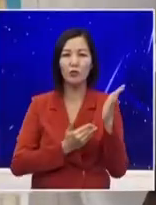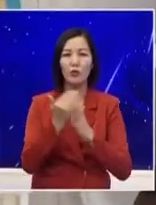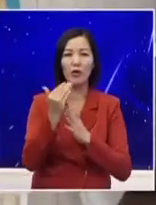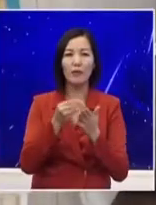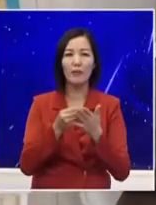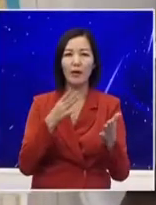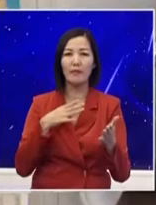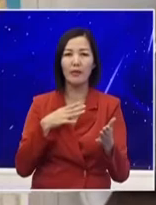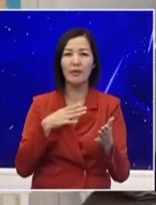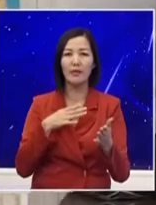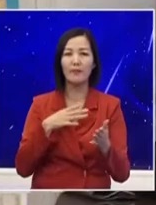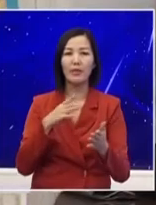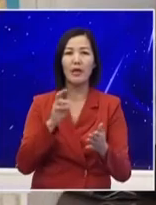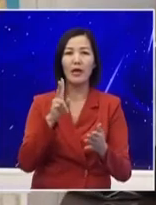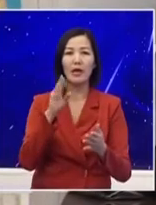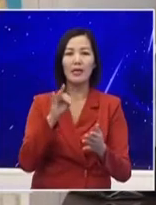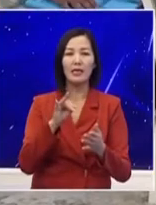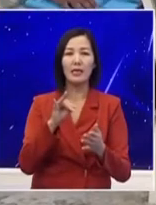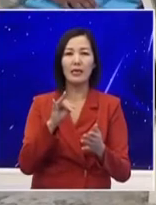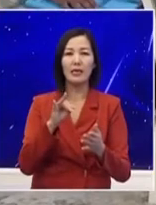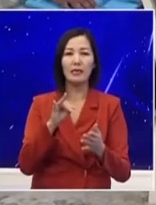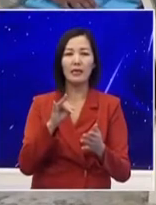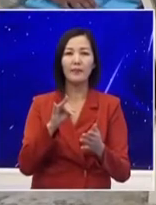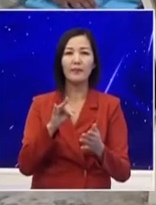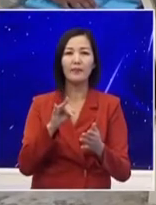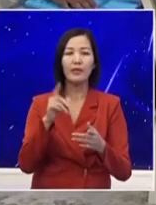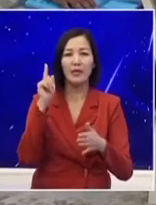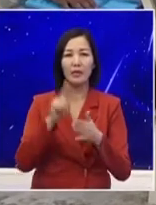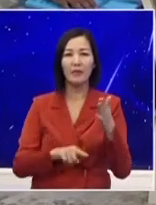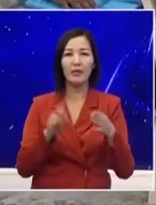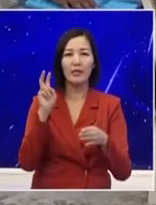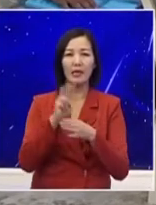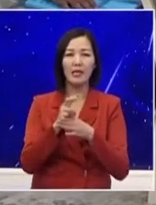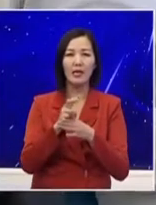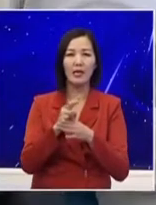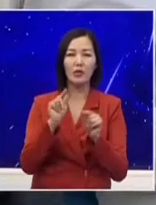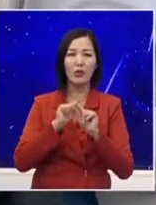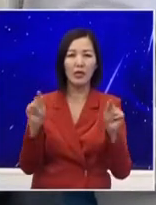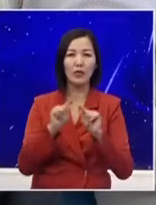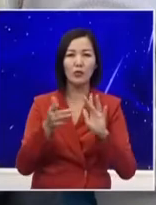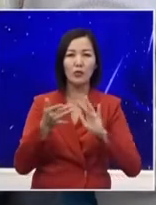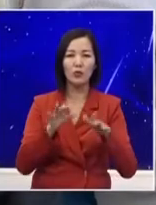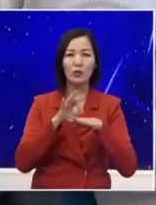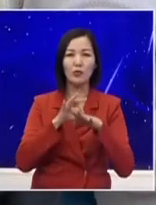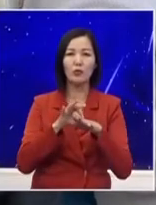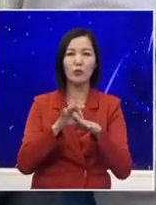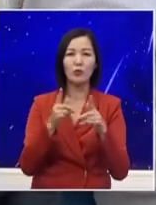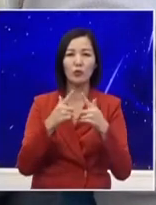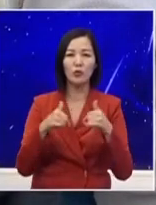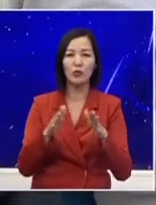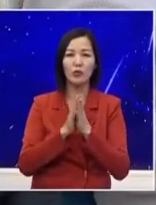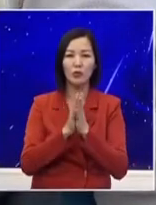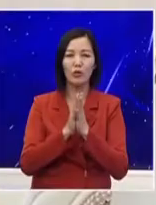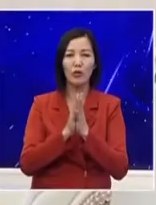берді. Сонымен қатар Рүстем Әли ғибадатханаларға келушілердің сақтығы үшін дәріс, уағыздарды онлайн өткізу шараларын ұйымдастыруды